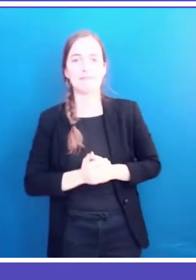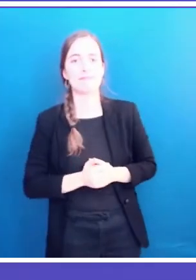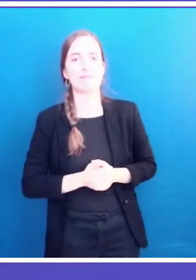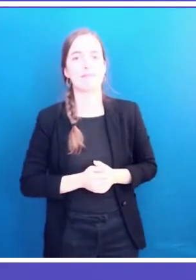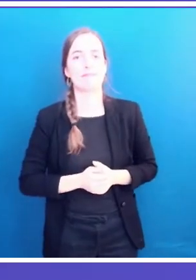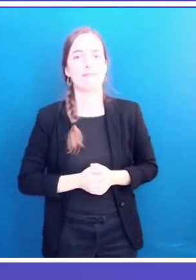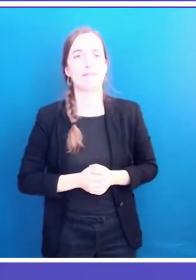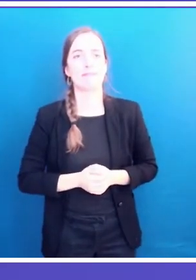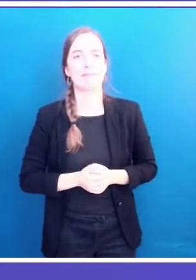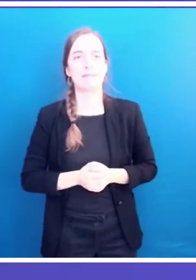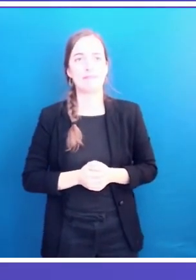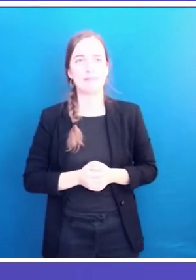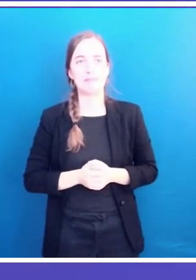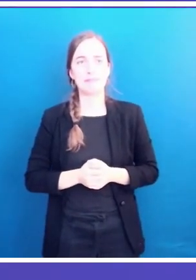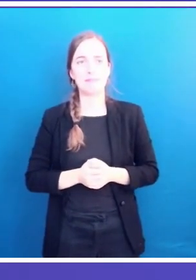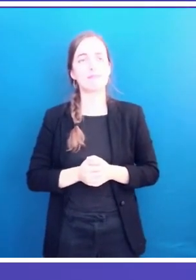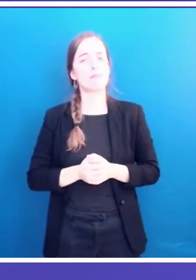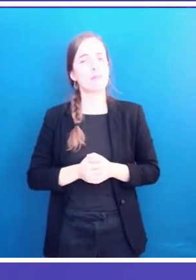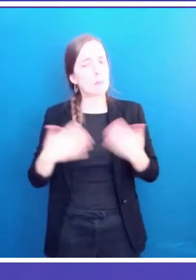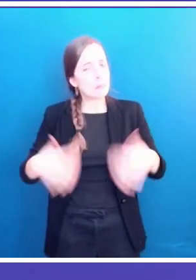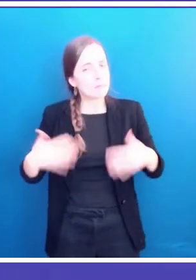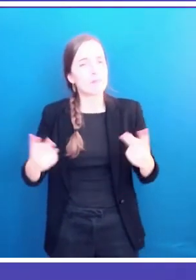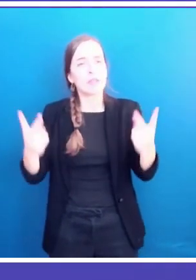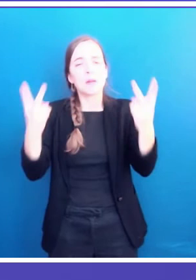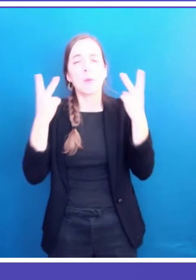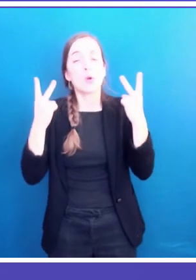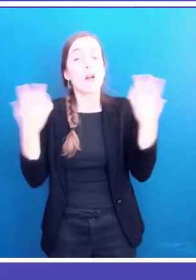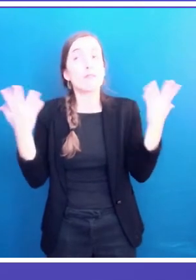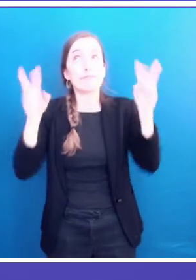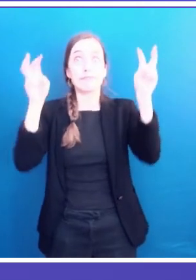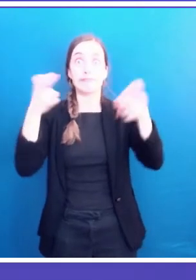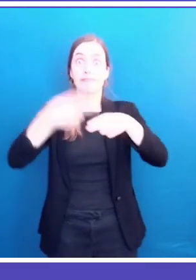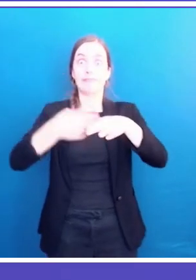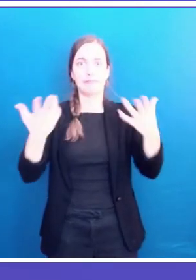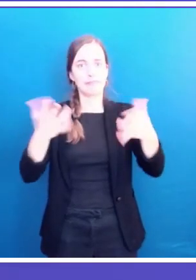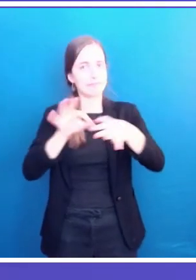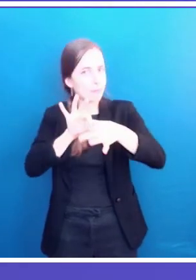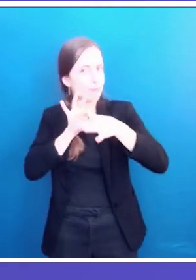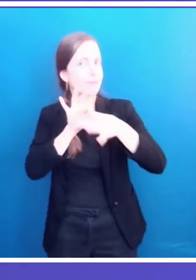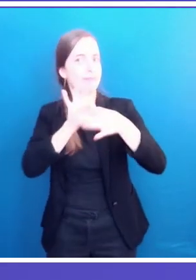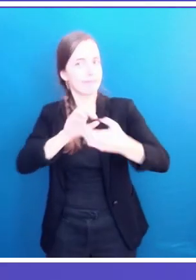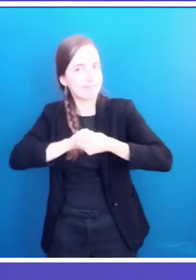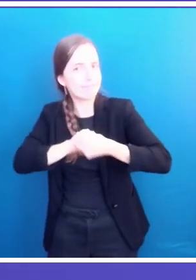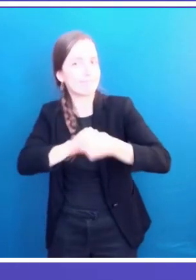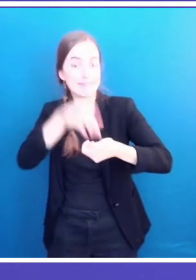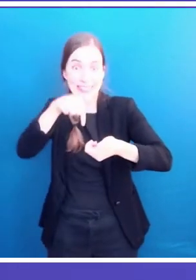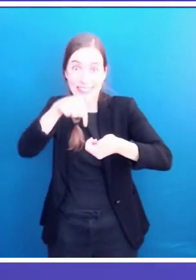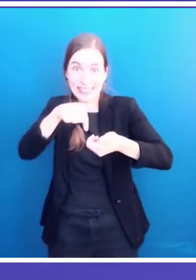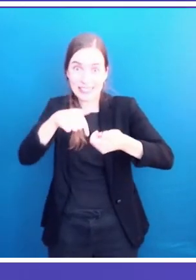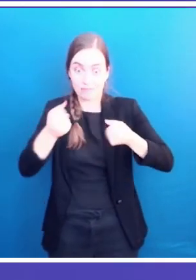من المهم جدا أن نعمل في الشبكات، أن نتعاون ضمن الشبكات،